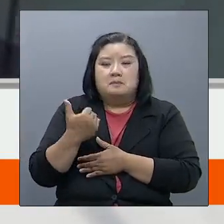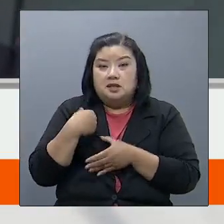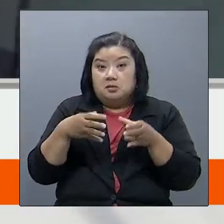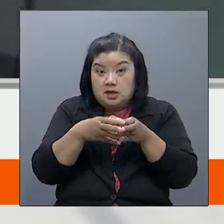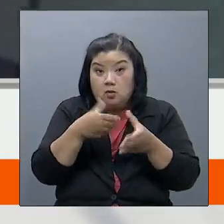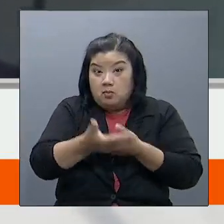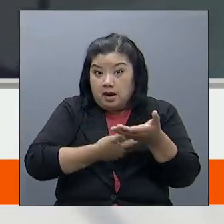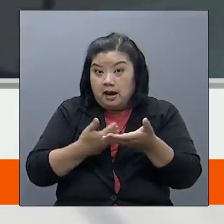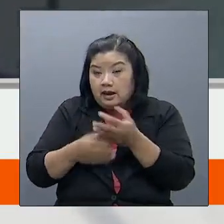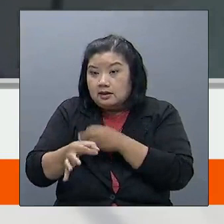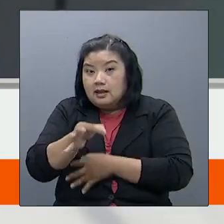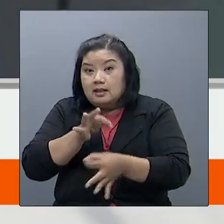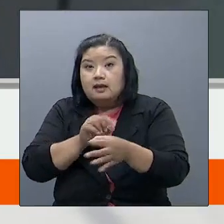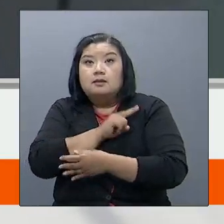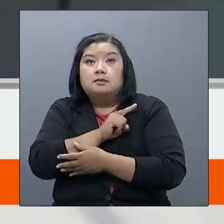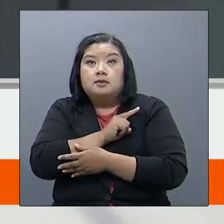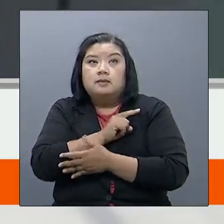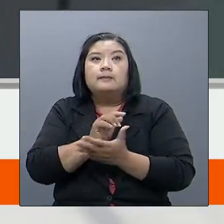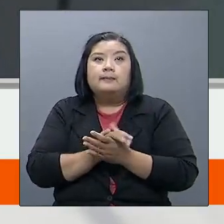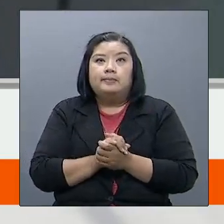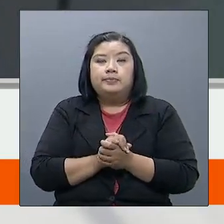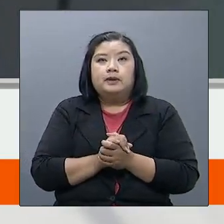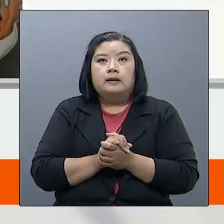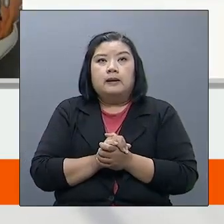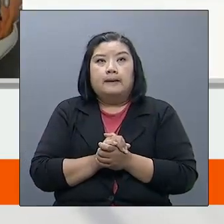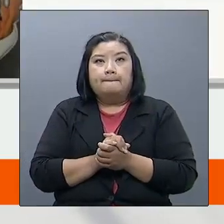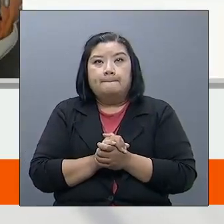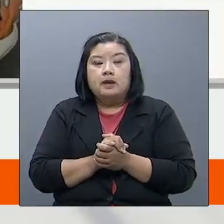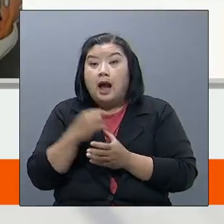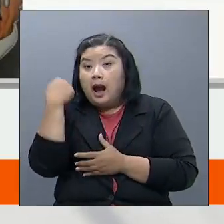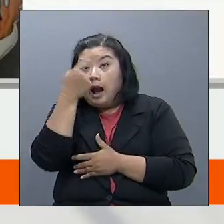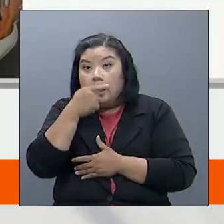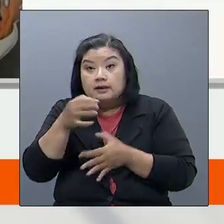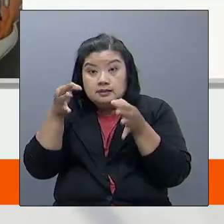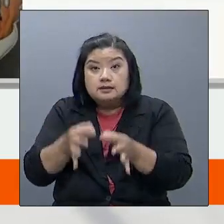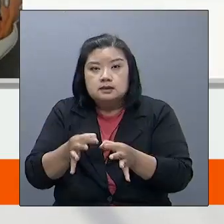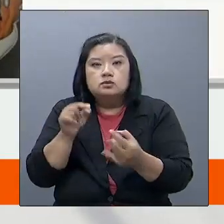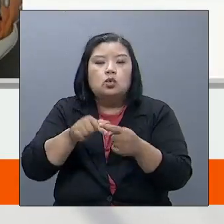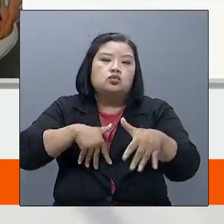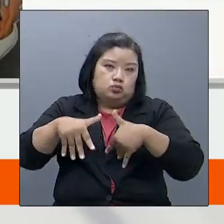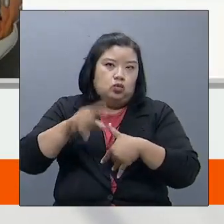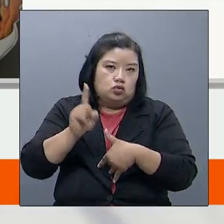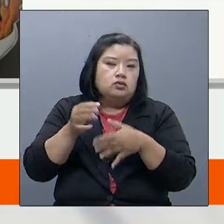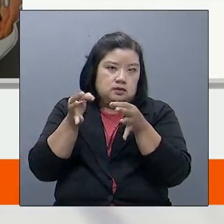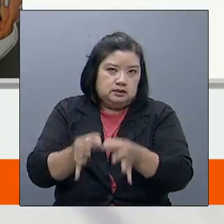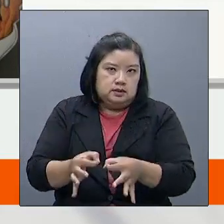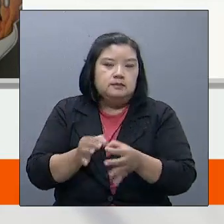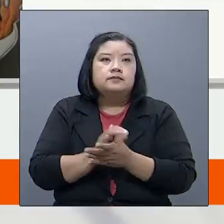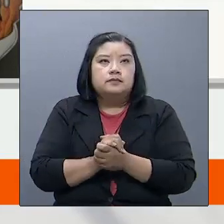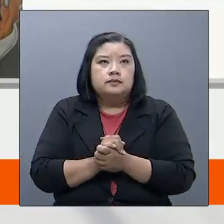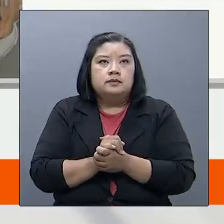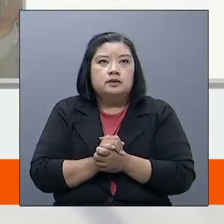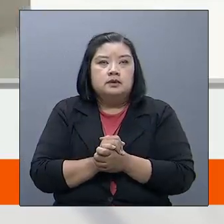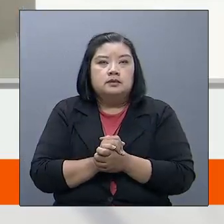ราะนั้นตรงนี้ผมว่ามันไม่จำเป็นนะเราให้สังคมเขาตัดสินดีกว่า ค ่ ะ นะครับ อย่าง อีกอย่างนึงการที่เรา